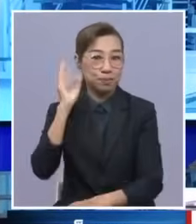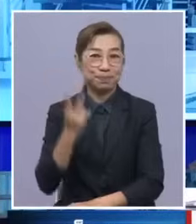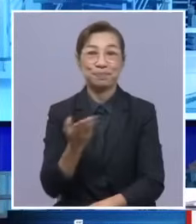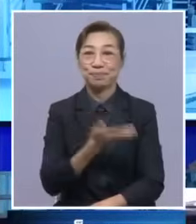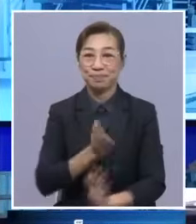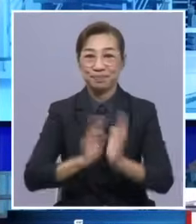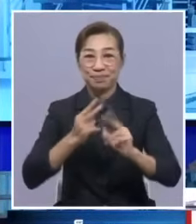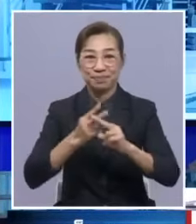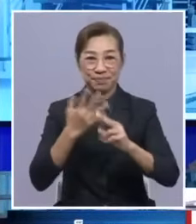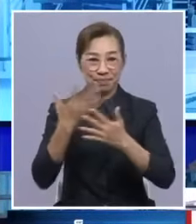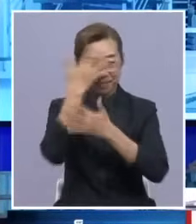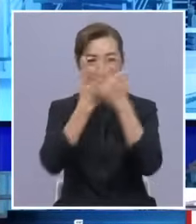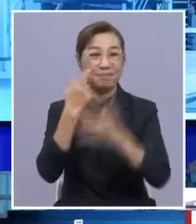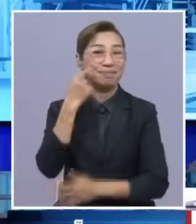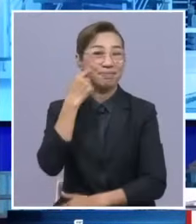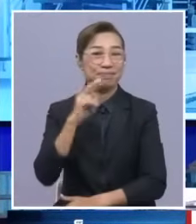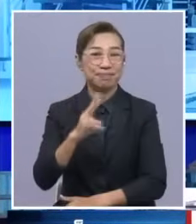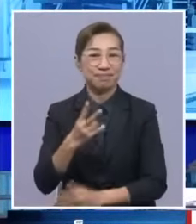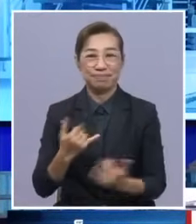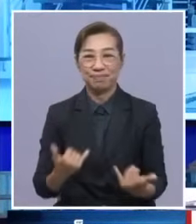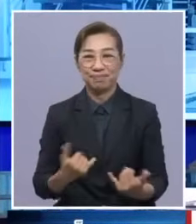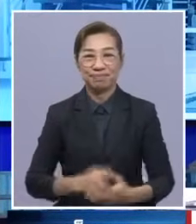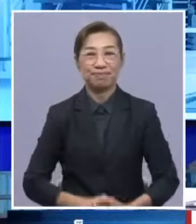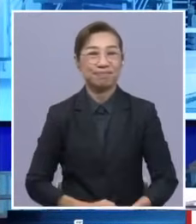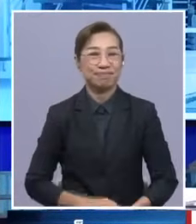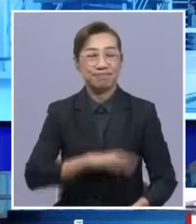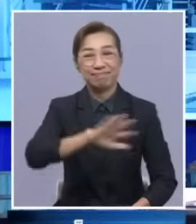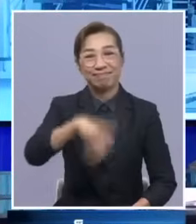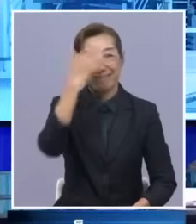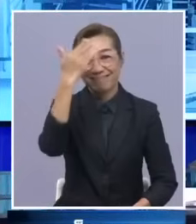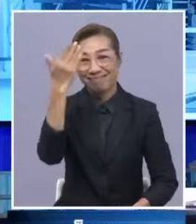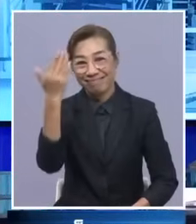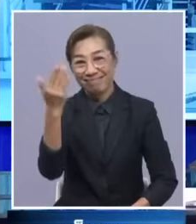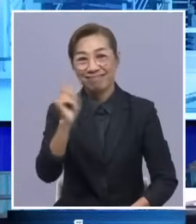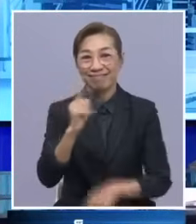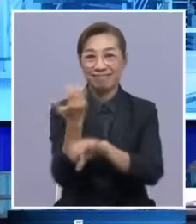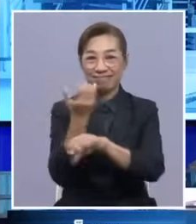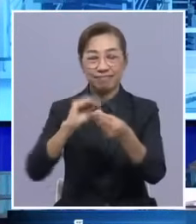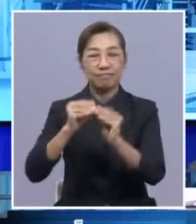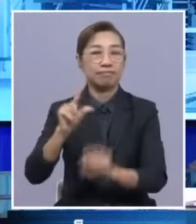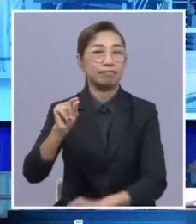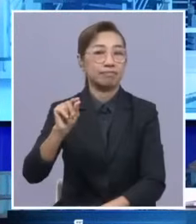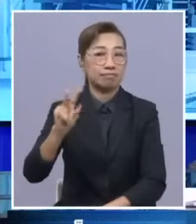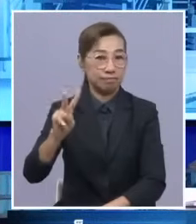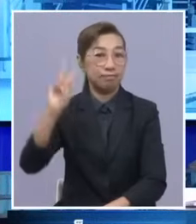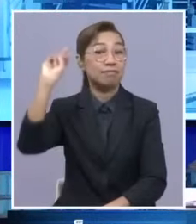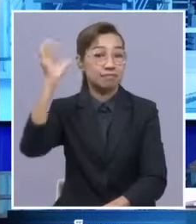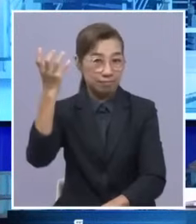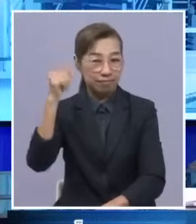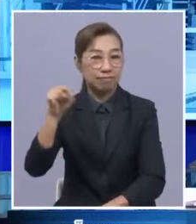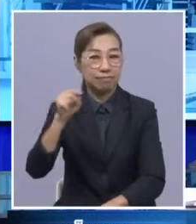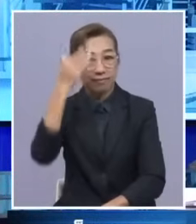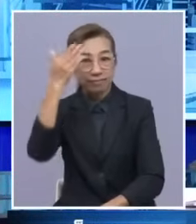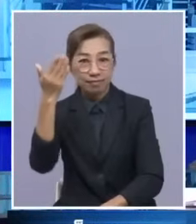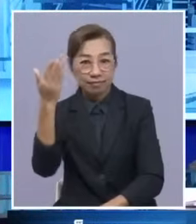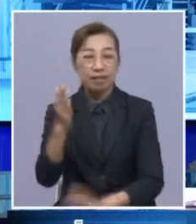รารัตน์และอาจารย์ล่ามภาษามืออาจารย์จันทราสุขสัจธรรมค่ะ ทักทายคุณผู้ชมในทุกช่องทางนะครับหน้าจอทีวีเนชั่นทีวี22ช่องทางออนไลน์